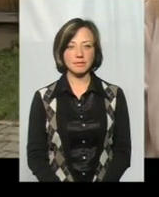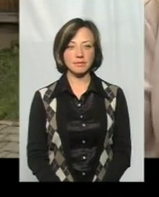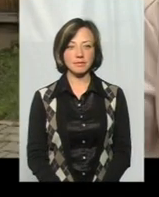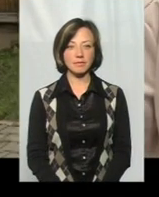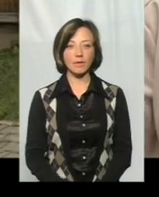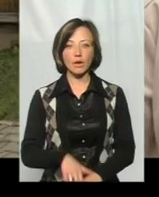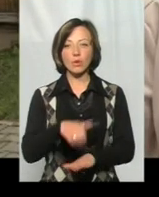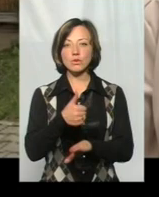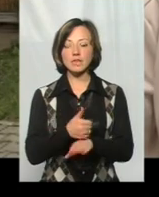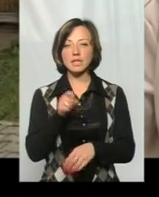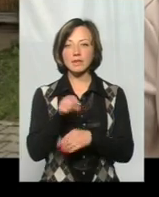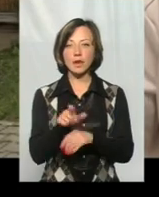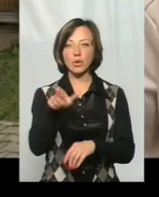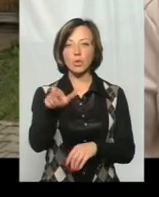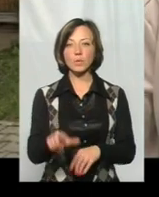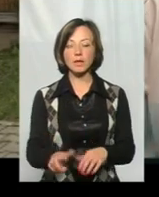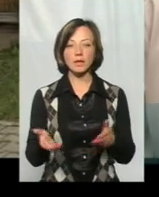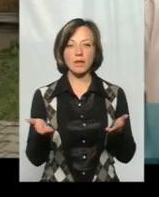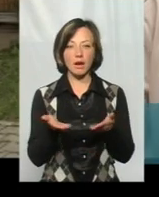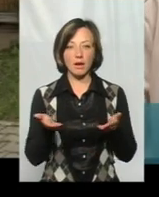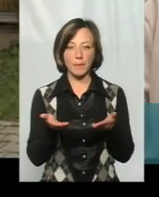Основне завдання людини, яка